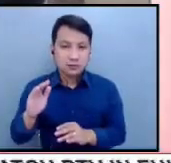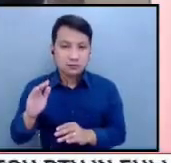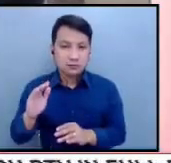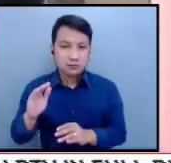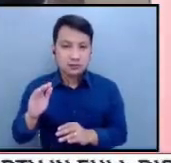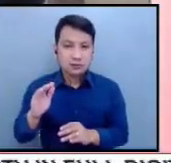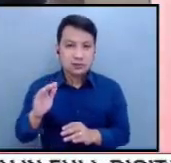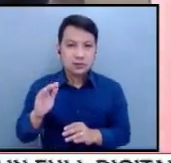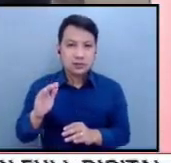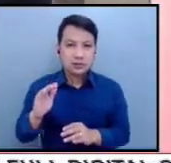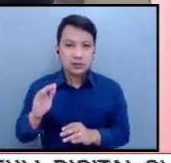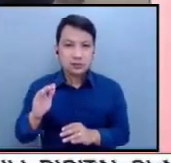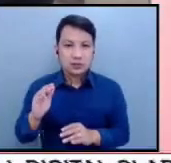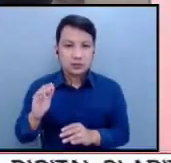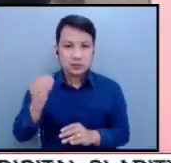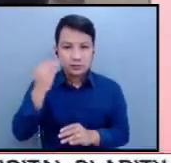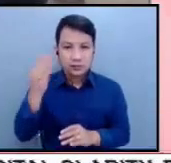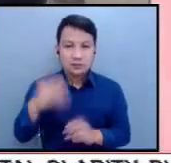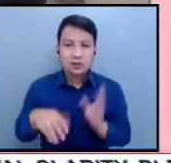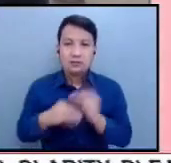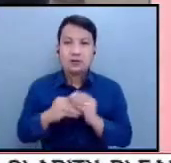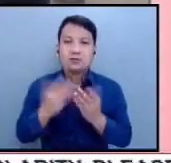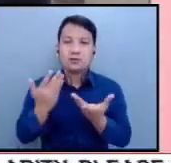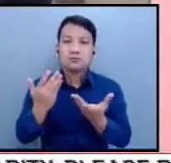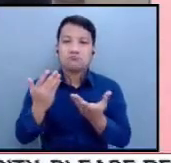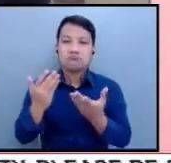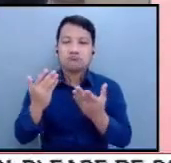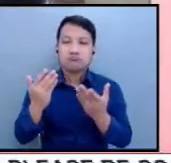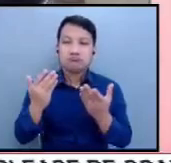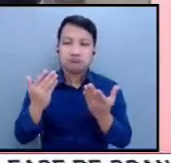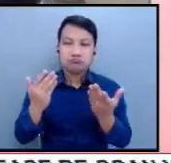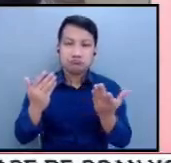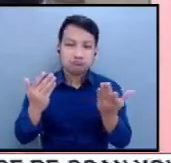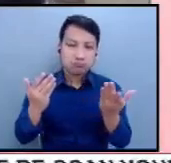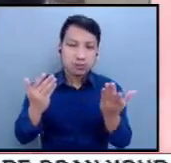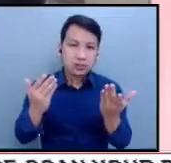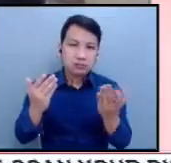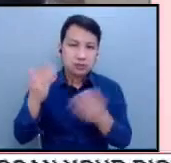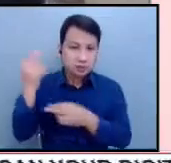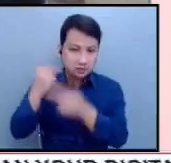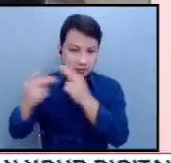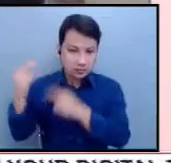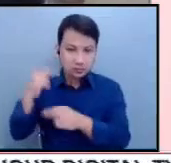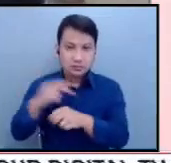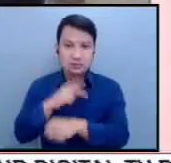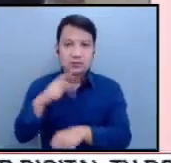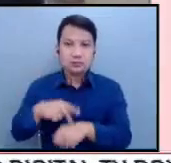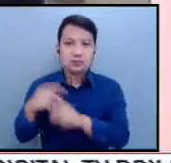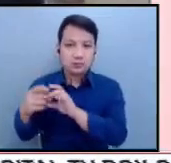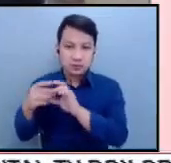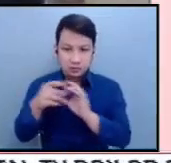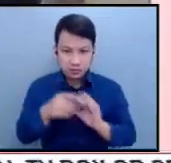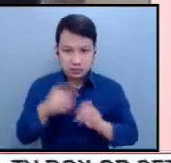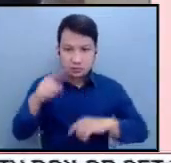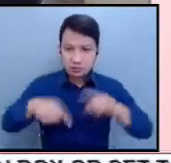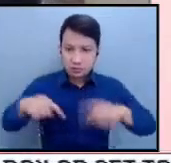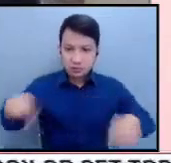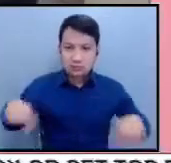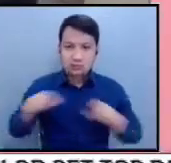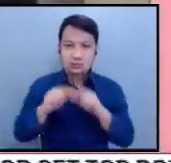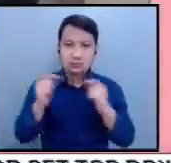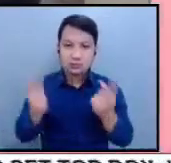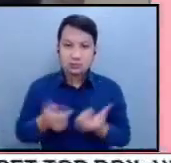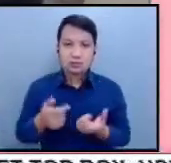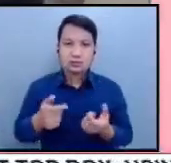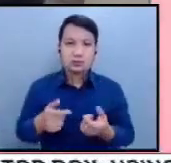masarimuot at kawing kahawing nakasaysayan ng Pilipinas. Ito ay sa pakikipagtulungan, siyempre, ng iba pang mga ahensya ng ating pamahalaan, halimbawa ang